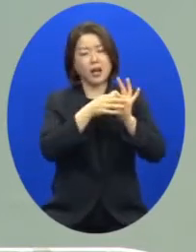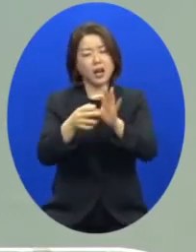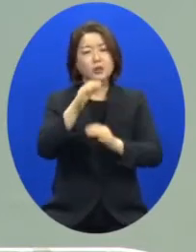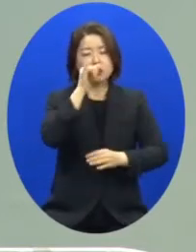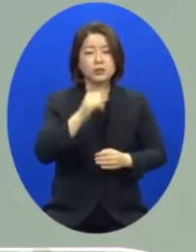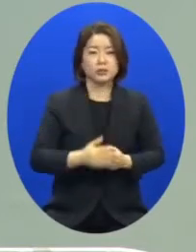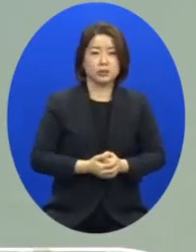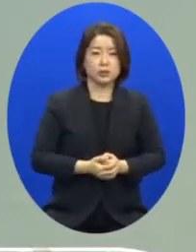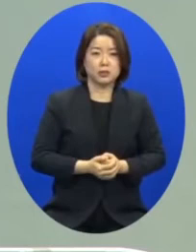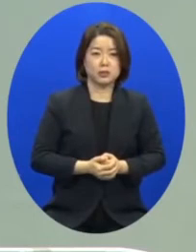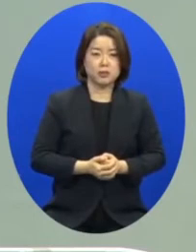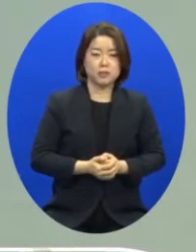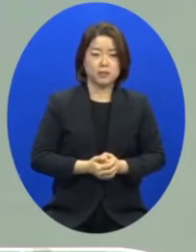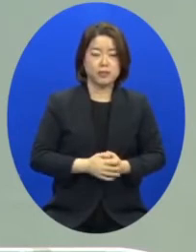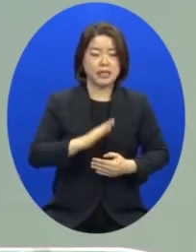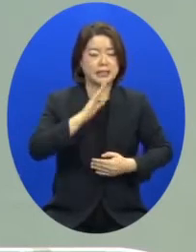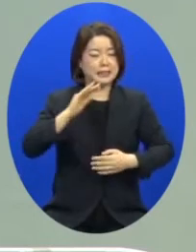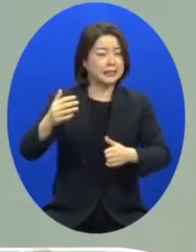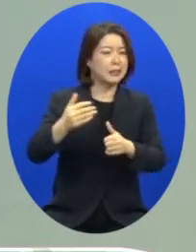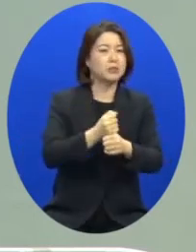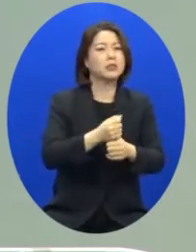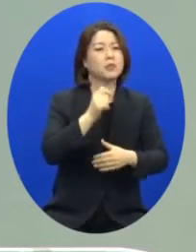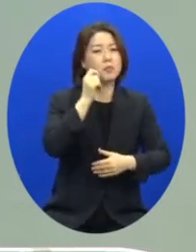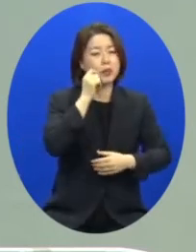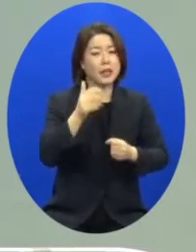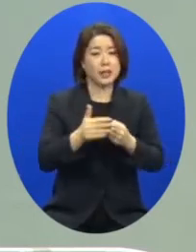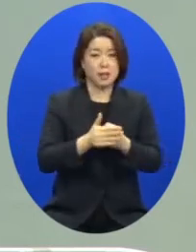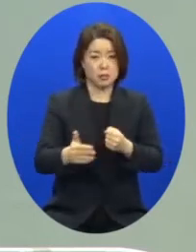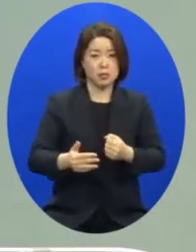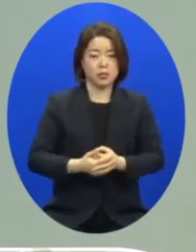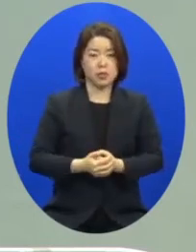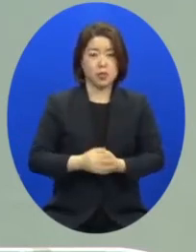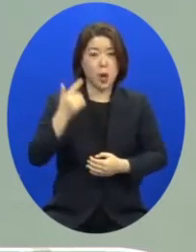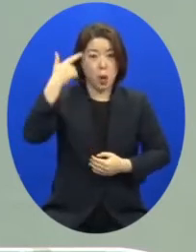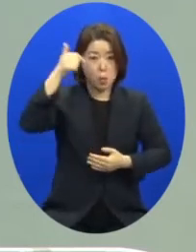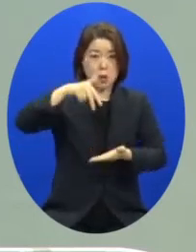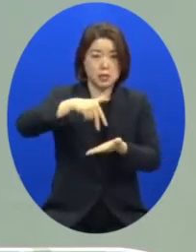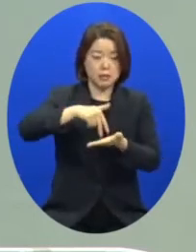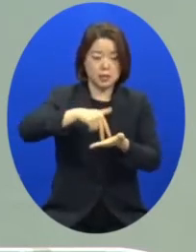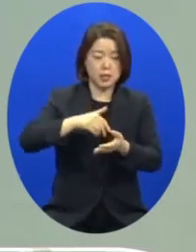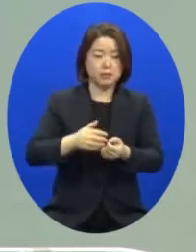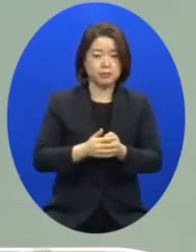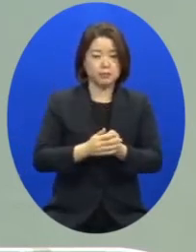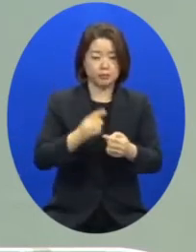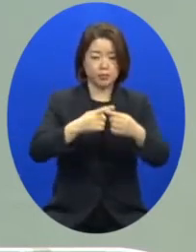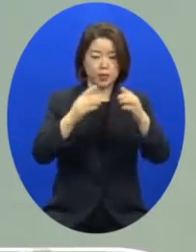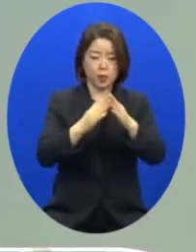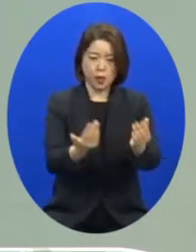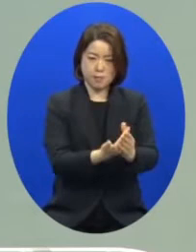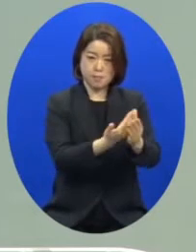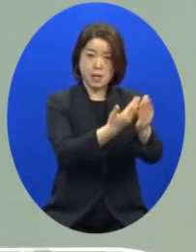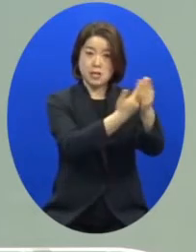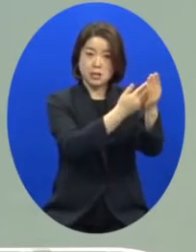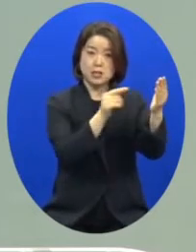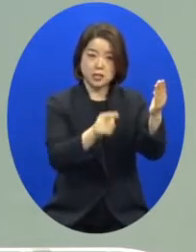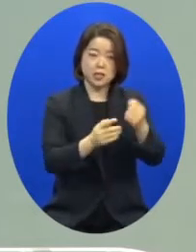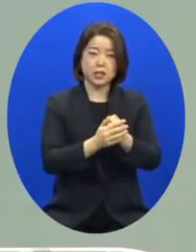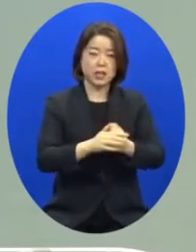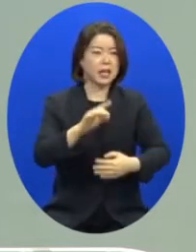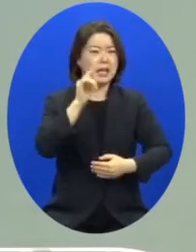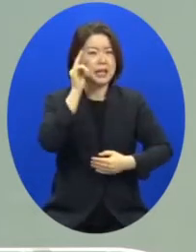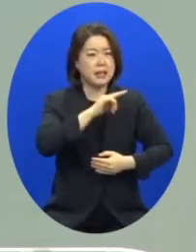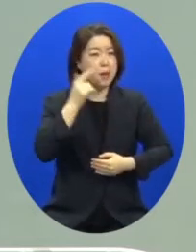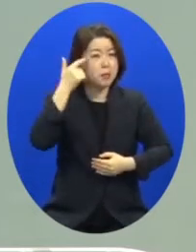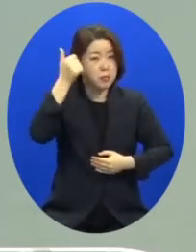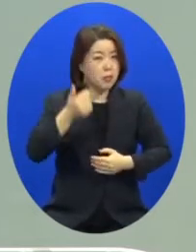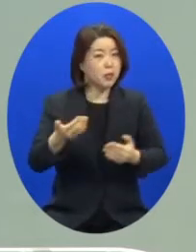진짜를 붙잡지 못했던 거죠 목사에게 있어서 교회를 성장시키는 것이 어찌 나쁜